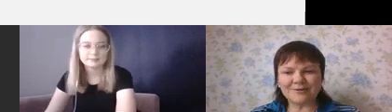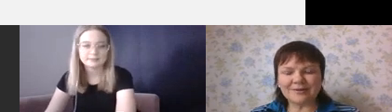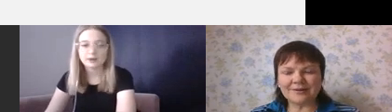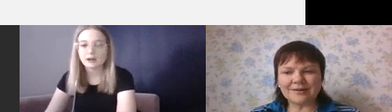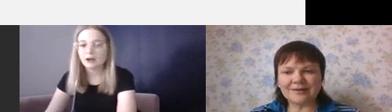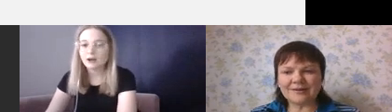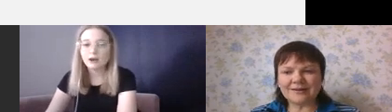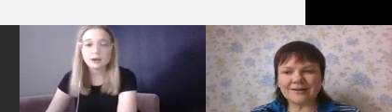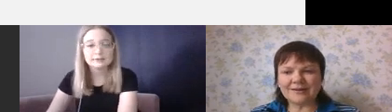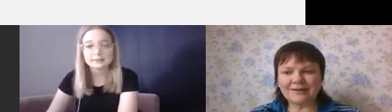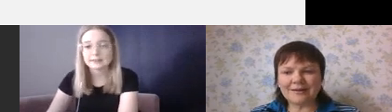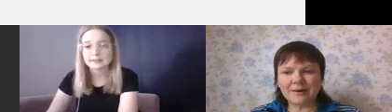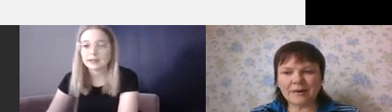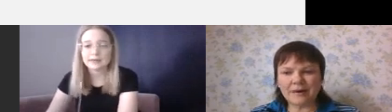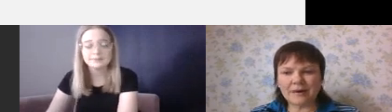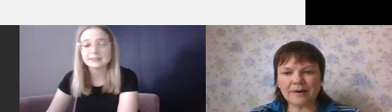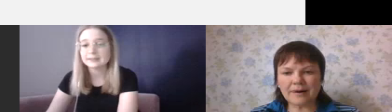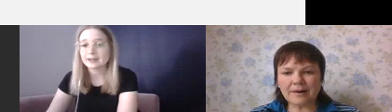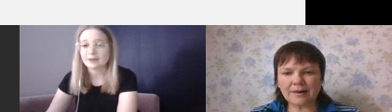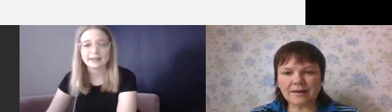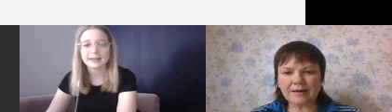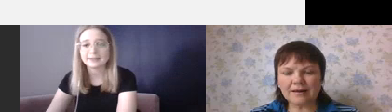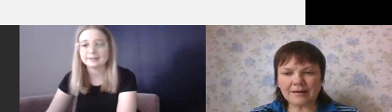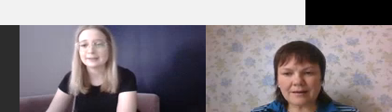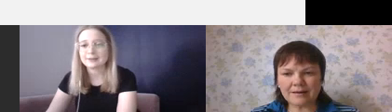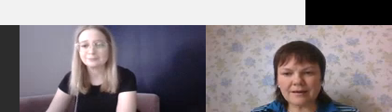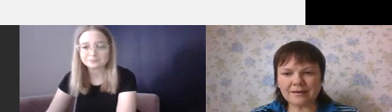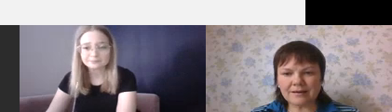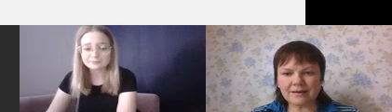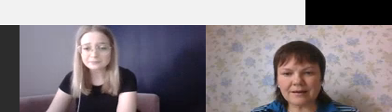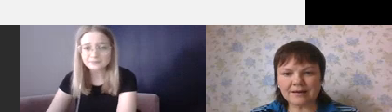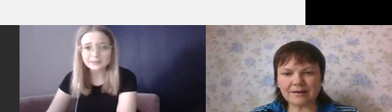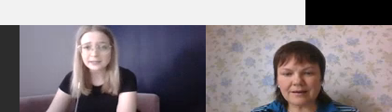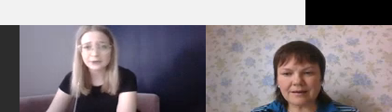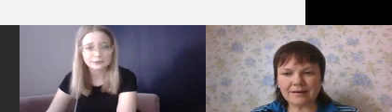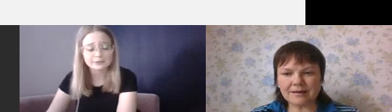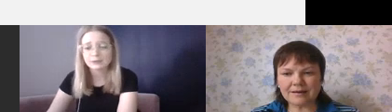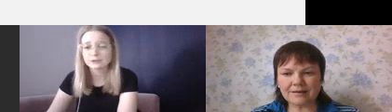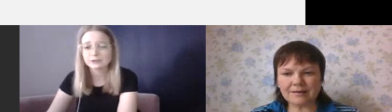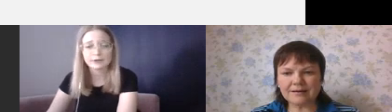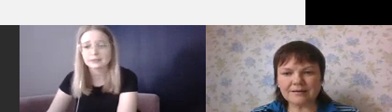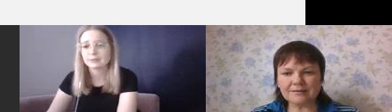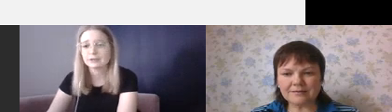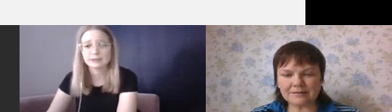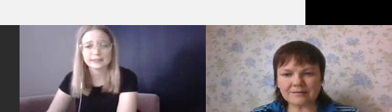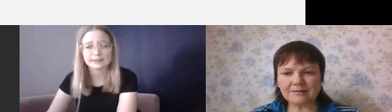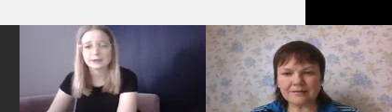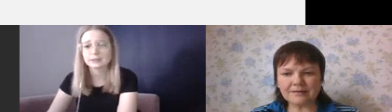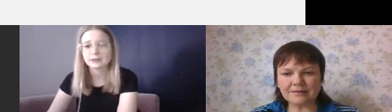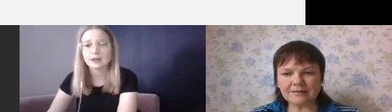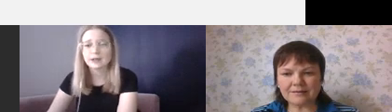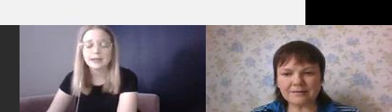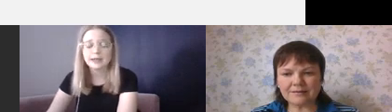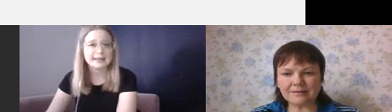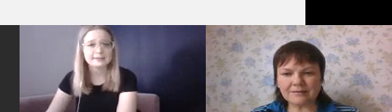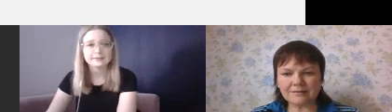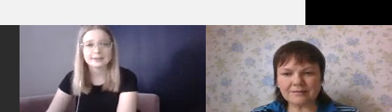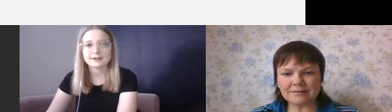Selles mõttes alati võib minna, et varjutama, töö varjutama, tudengi